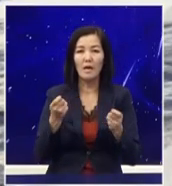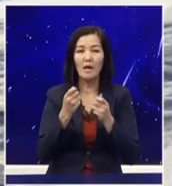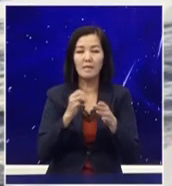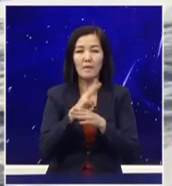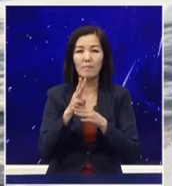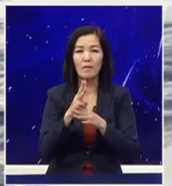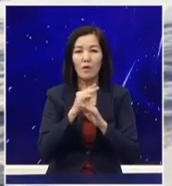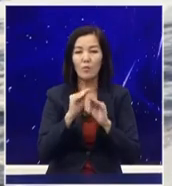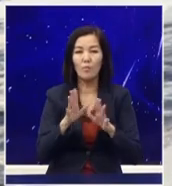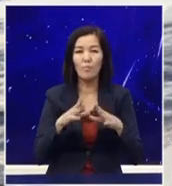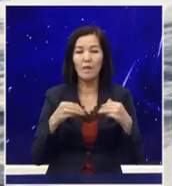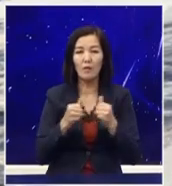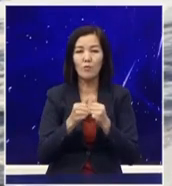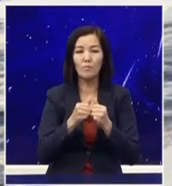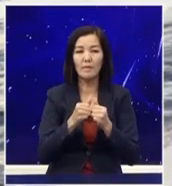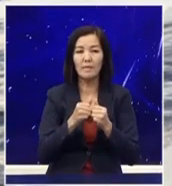балалы отбасыларды